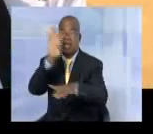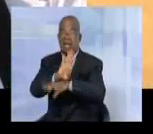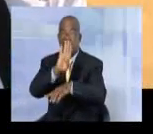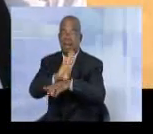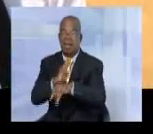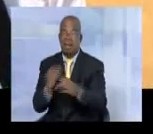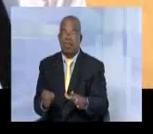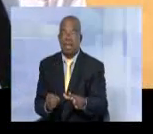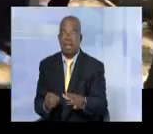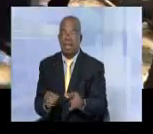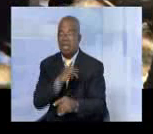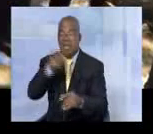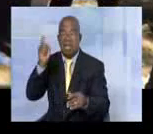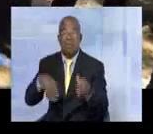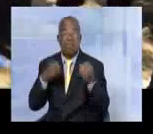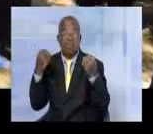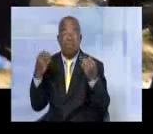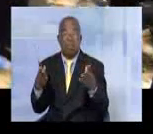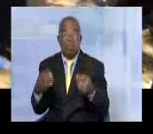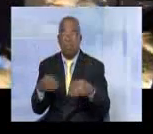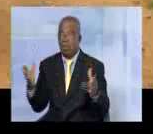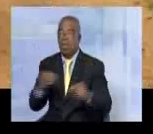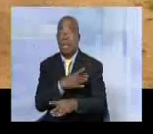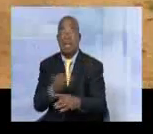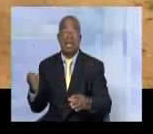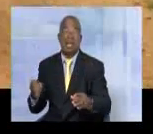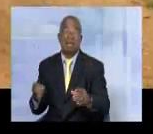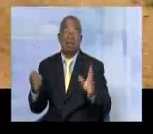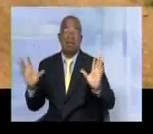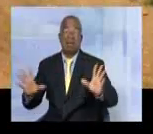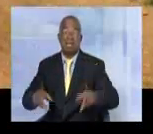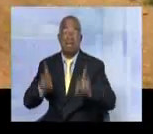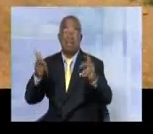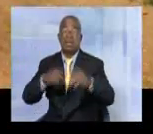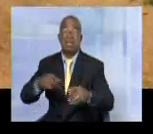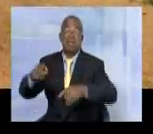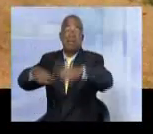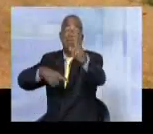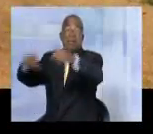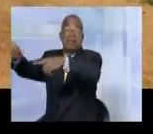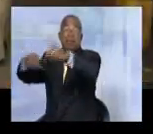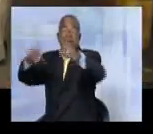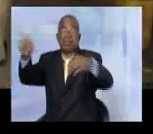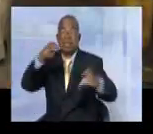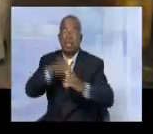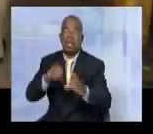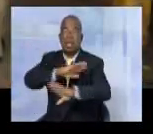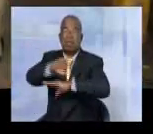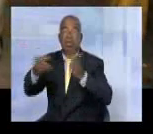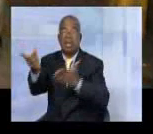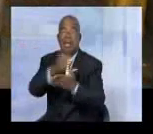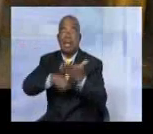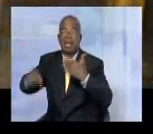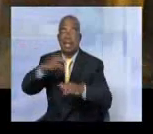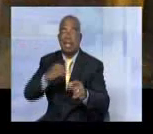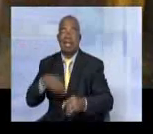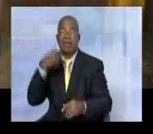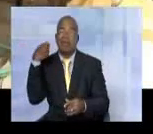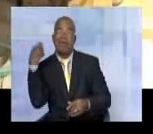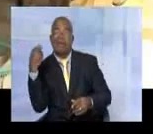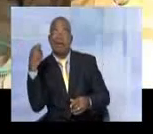CFA. Une trentaine de bénévoles sillonnent les différents quartiers de la ville de Boaké. La stratégie du porte-à-porte est utilisée